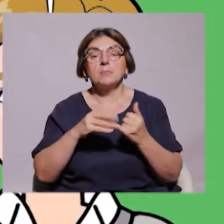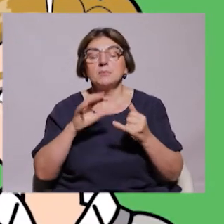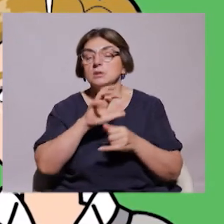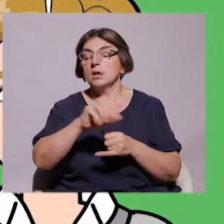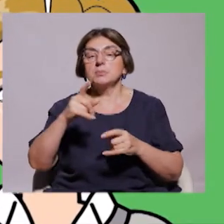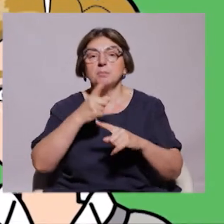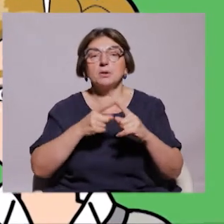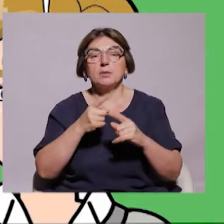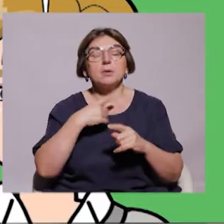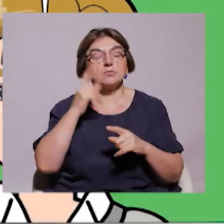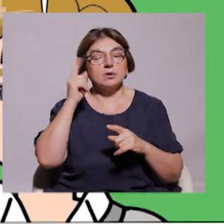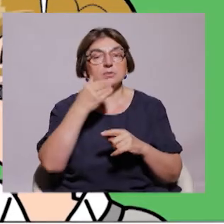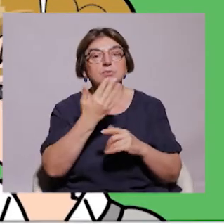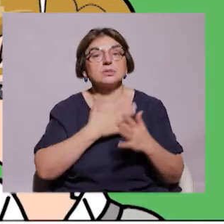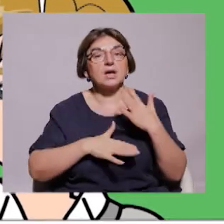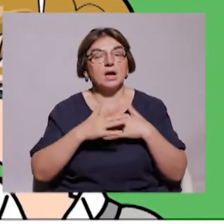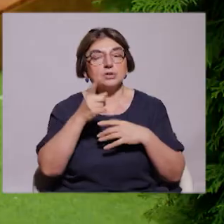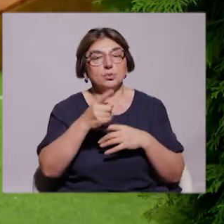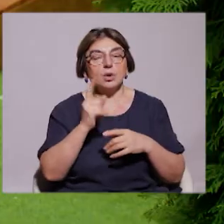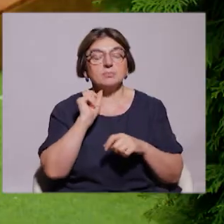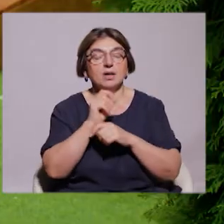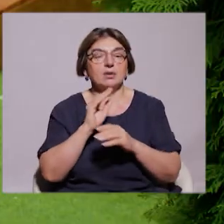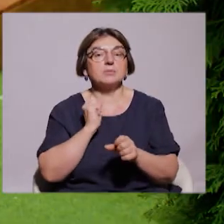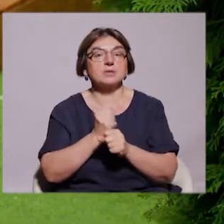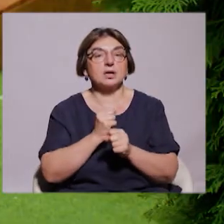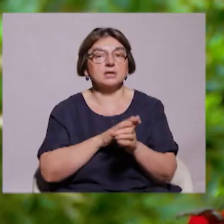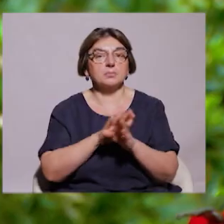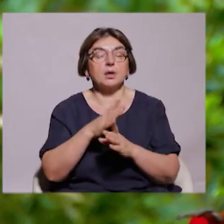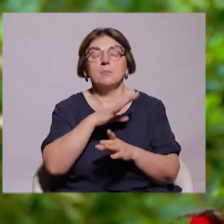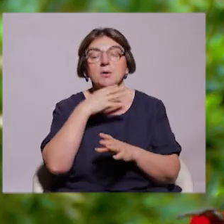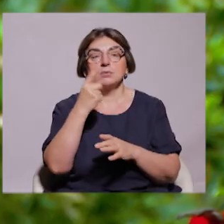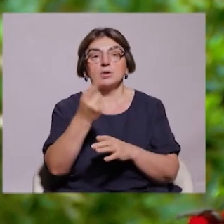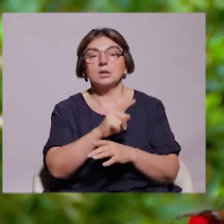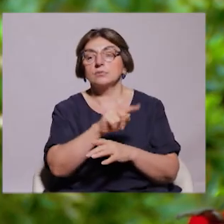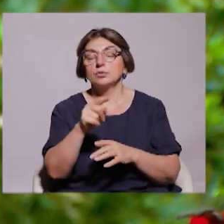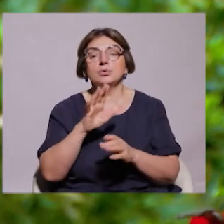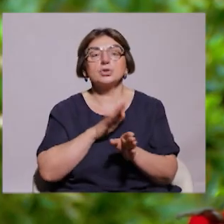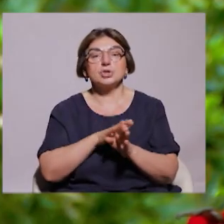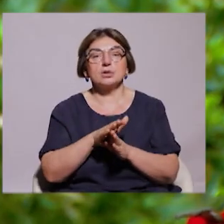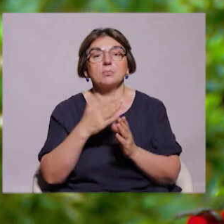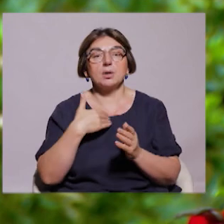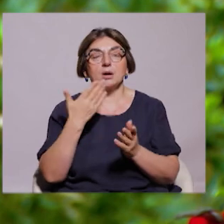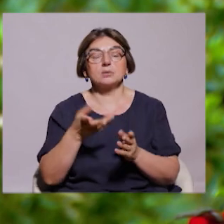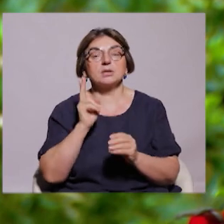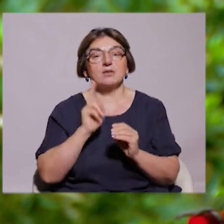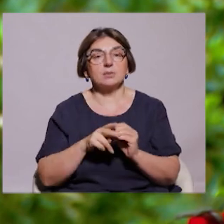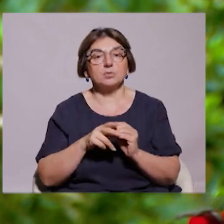კოლონიზაციისა. მე იმედი მაქვს, რომ თქვენთვის სახალისო იქნება ამ დავალების გაკეთება და ბევრი თქვენგანი ამას შეასრულებს. მე მინდა აქ